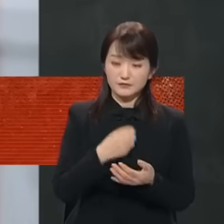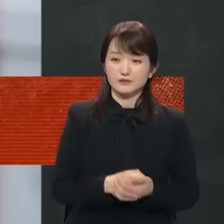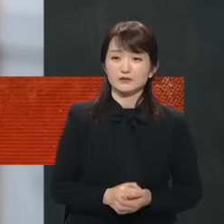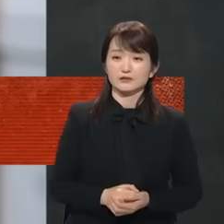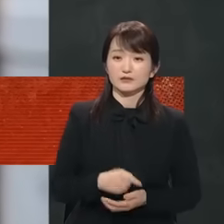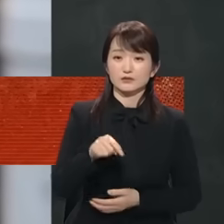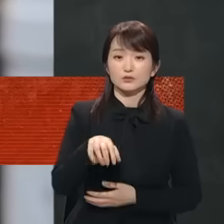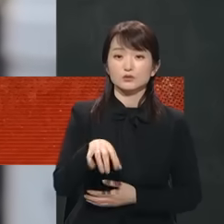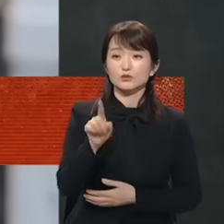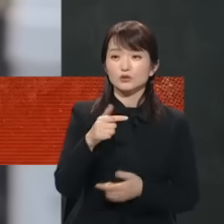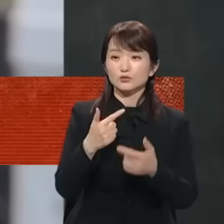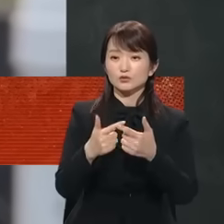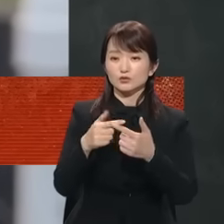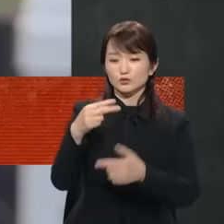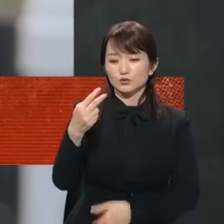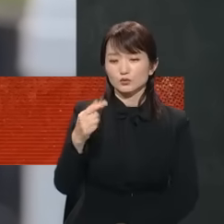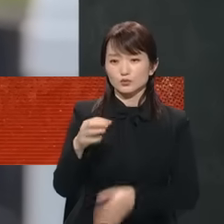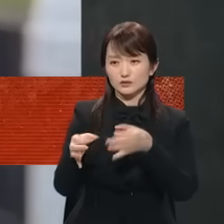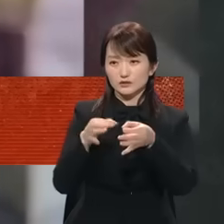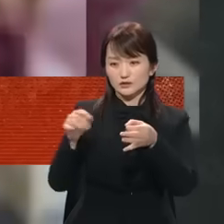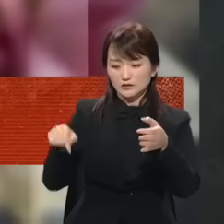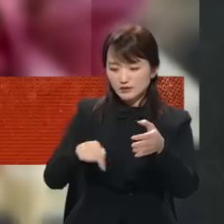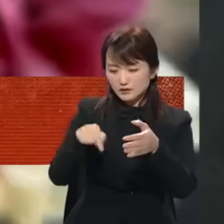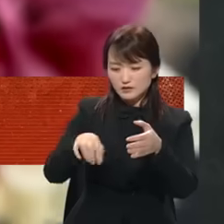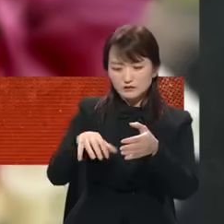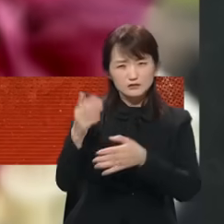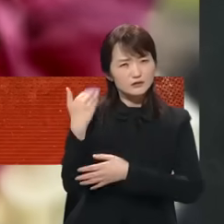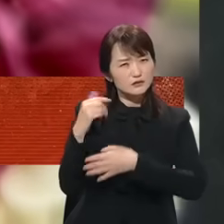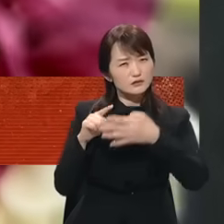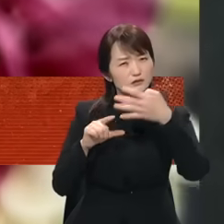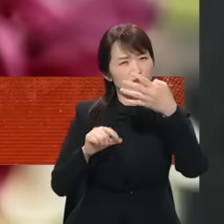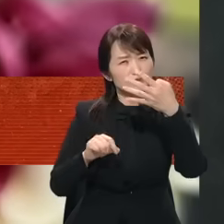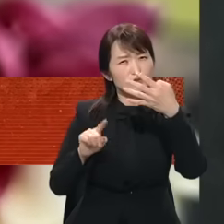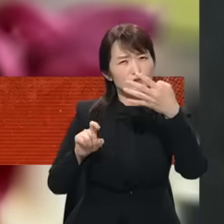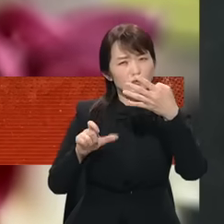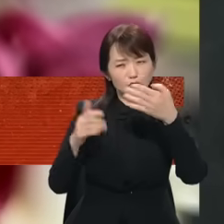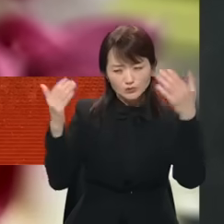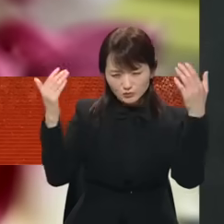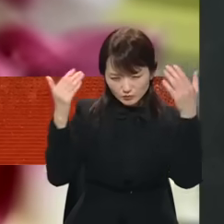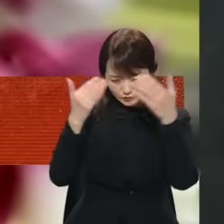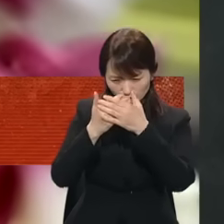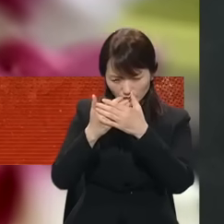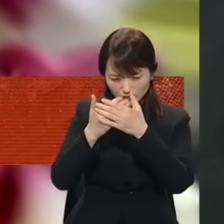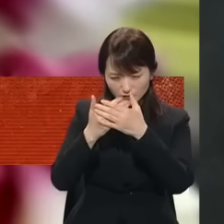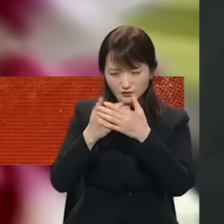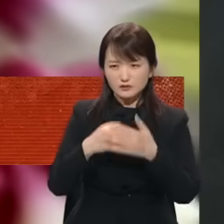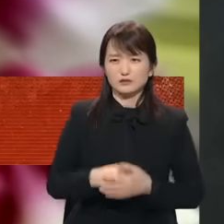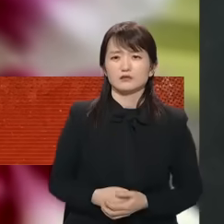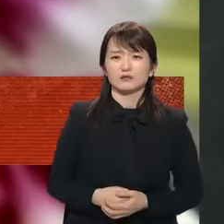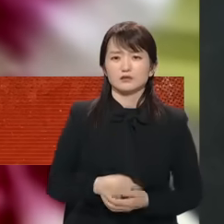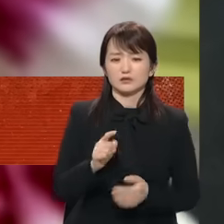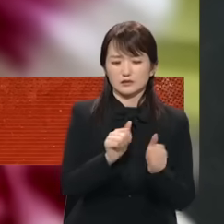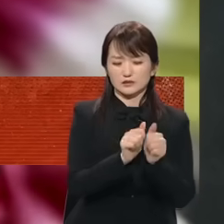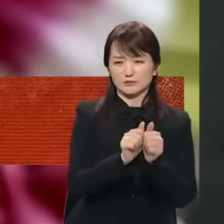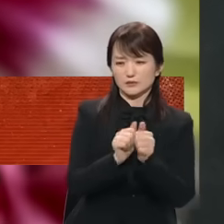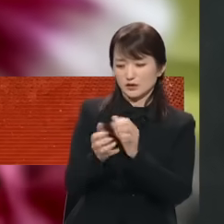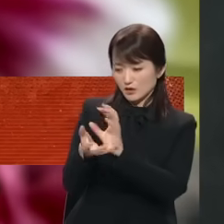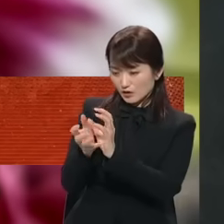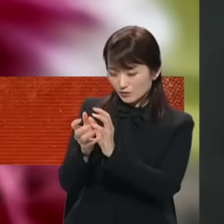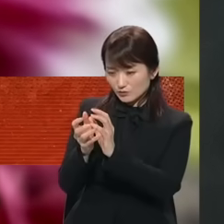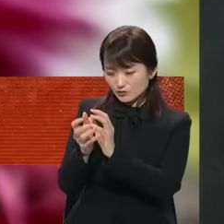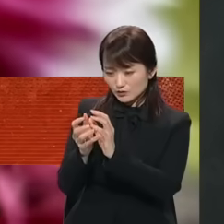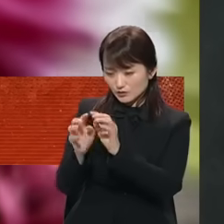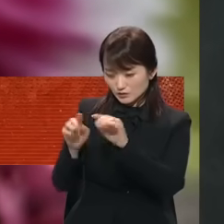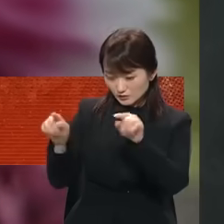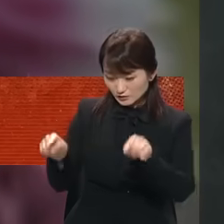동네 시장 안에 있는 가게로 지난 4월 15일 밤에 한 남성이 화분에서 꽃을 갖다가 뽑아가면서 절도 한 거예요